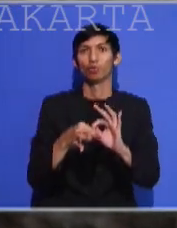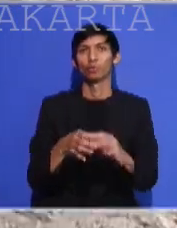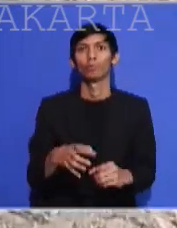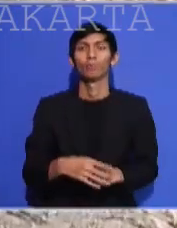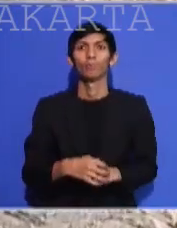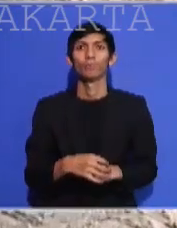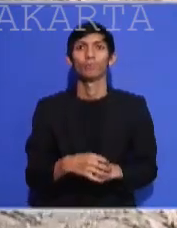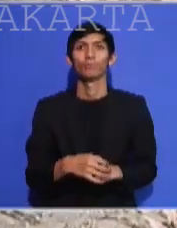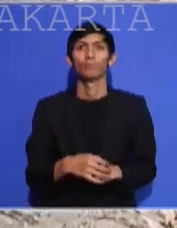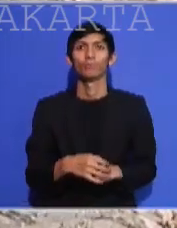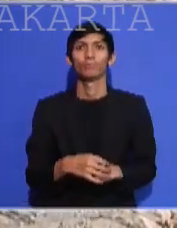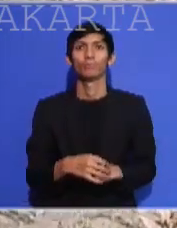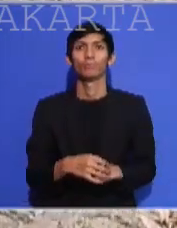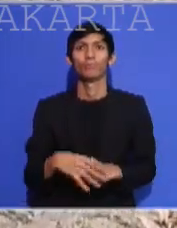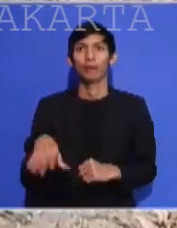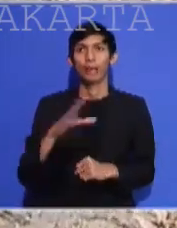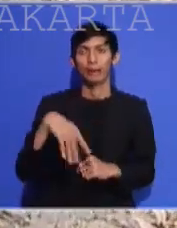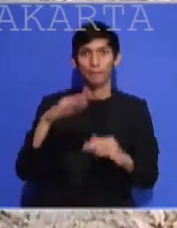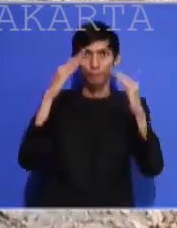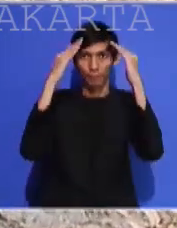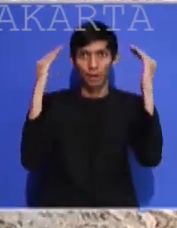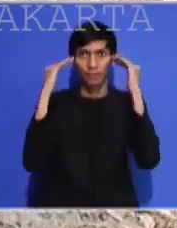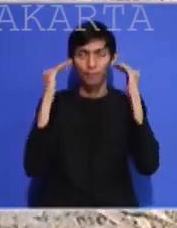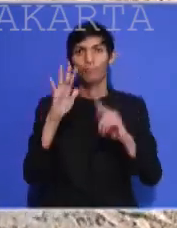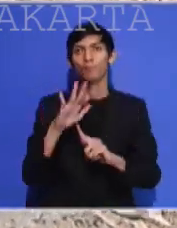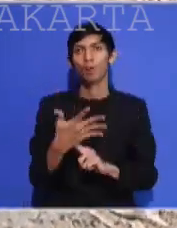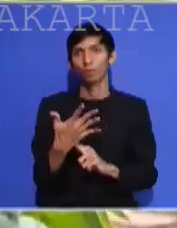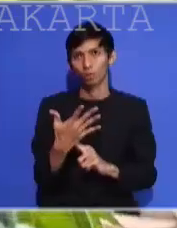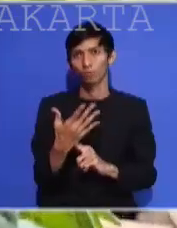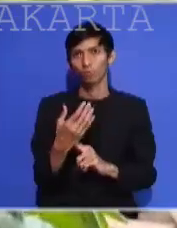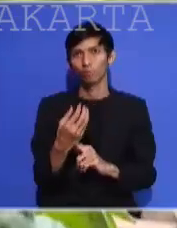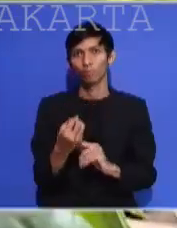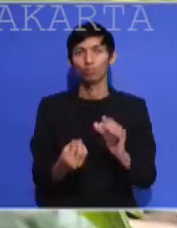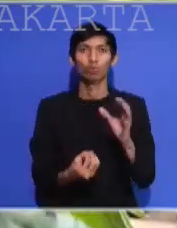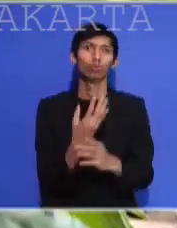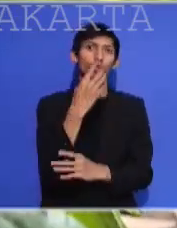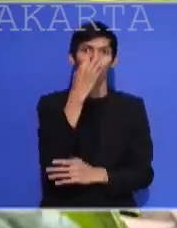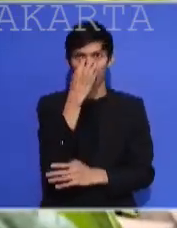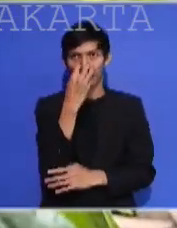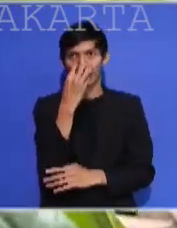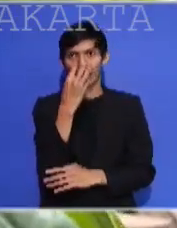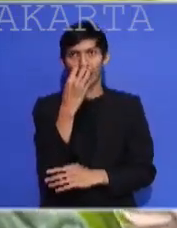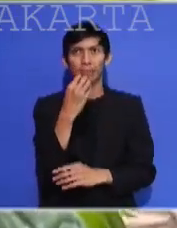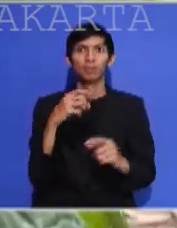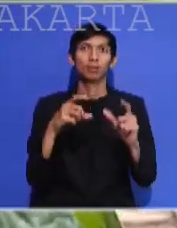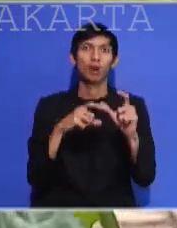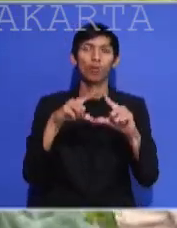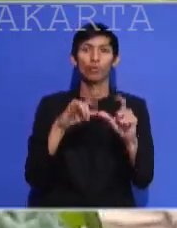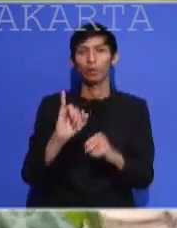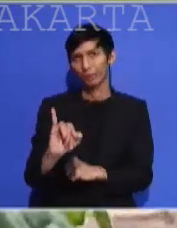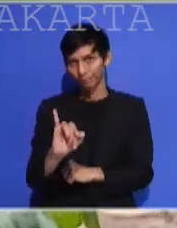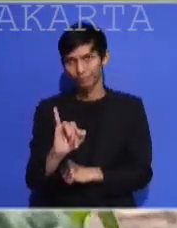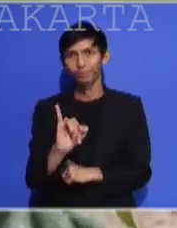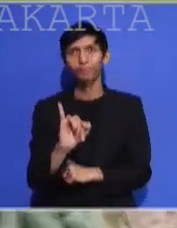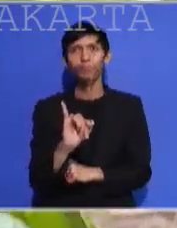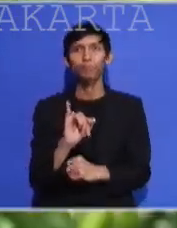dusun Tukan Sanden Bantul menika ingkang budidaya taneman tomat kalian sawi. Anggenipun ngrimat taneman menika ugi